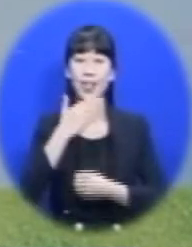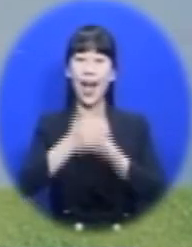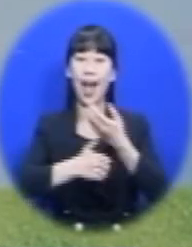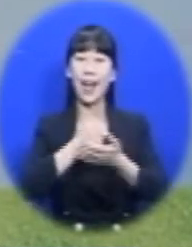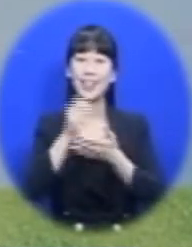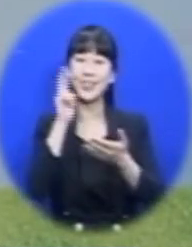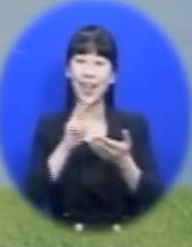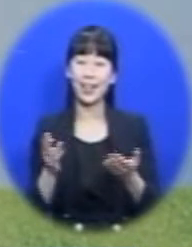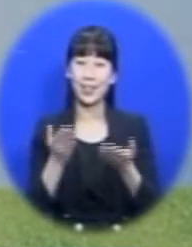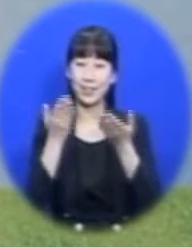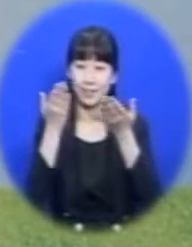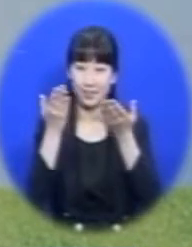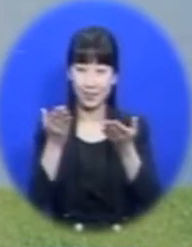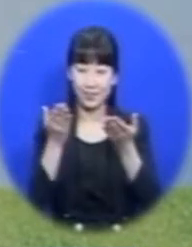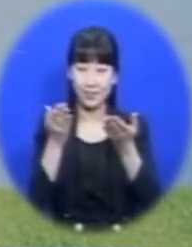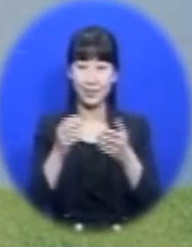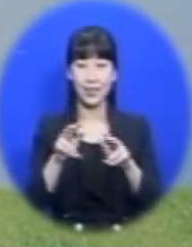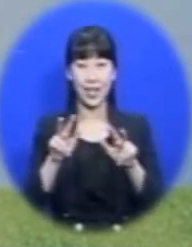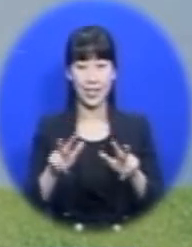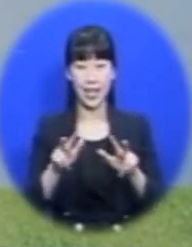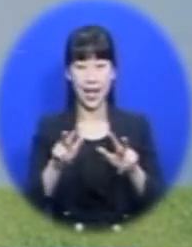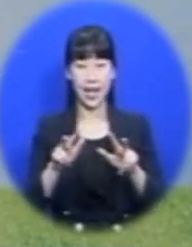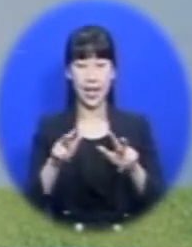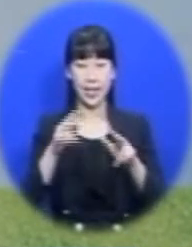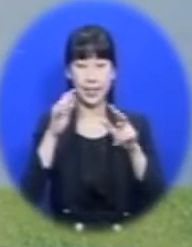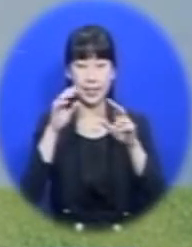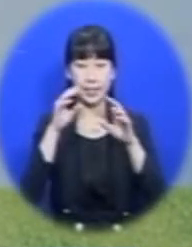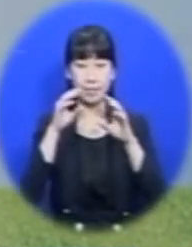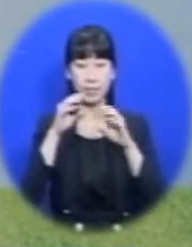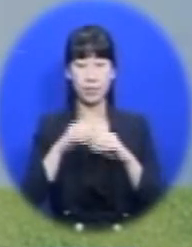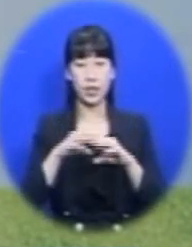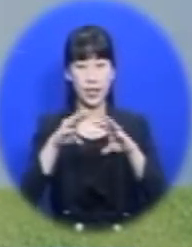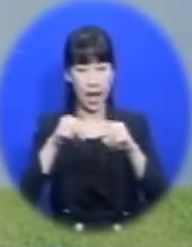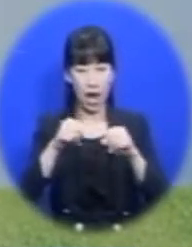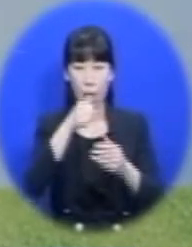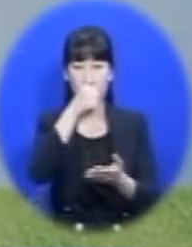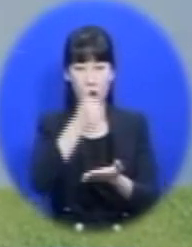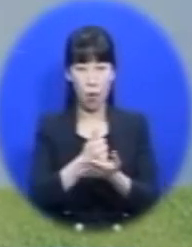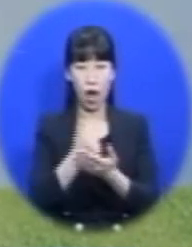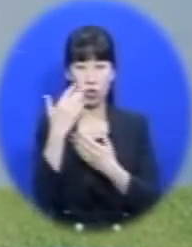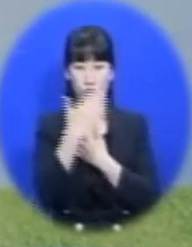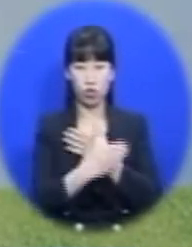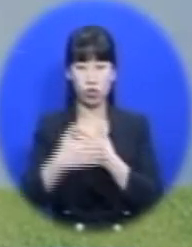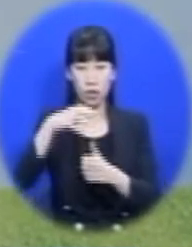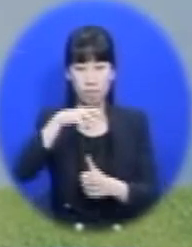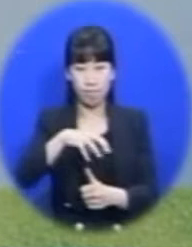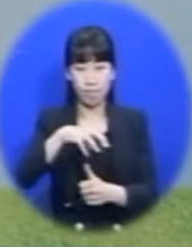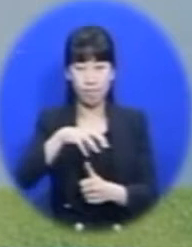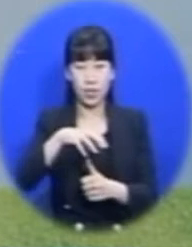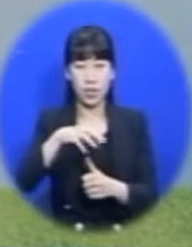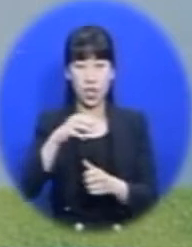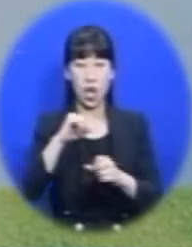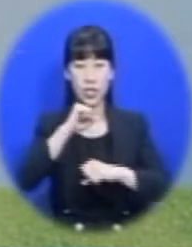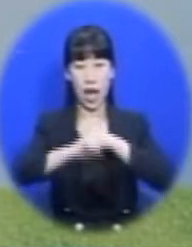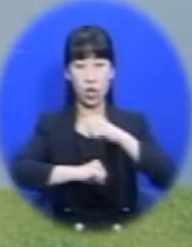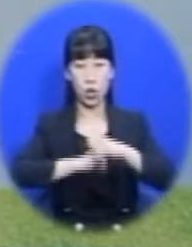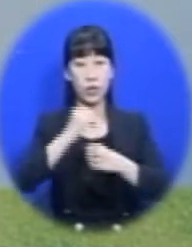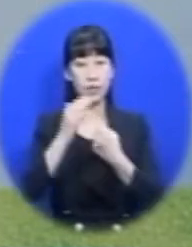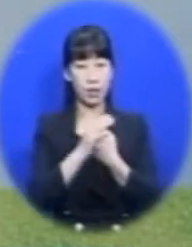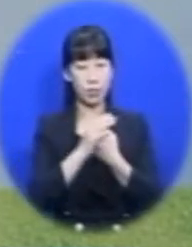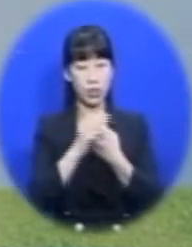찬양했었습니다. 이제 땅과 죄와 육체의 속박에서 자유로워졌으니 더욱 하나님께